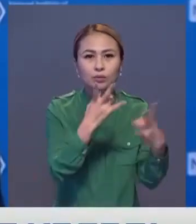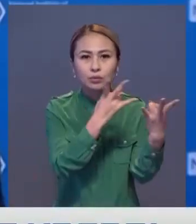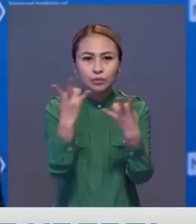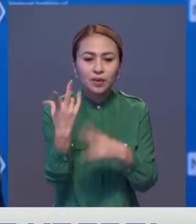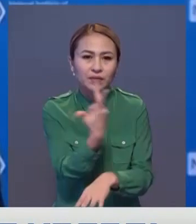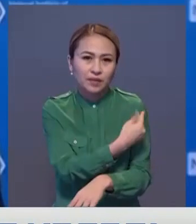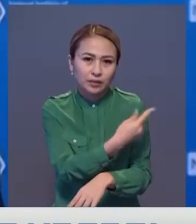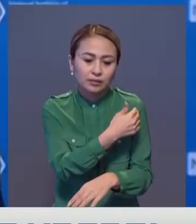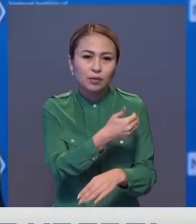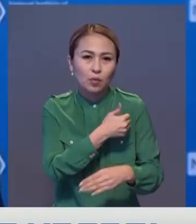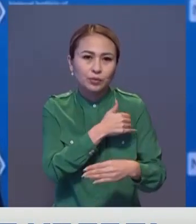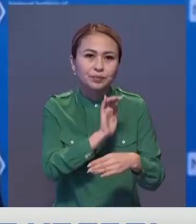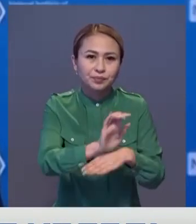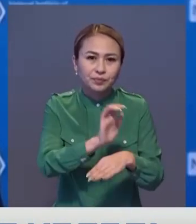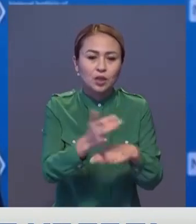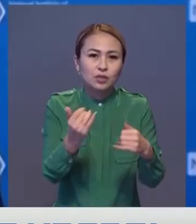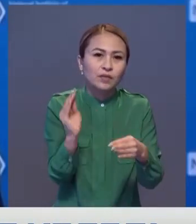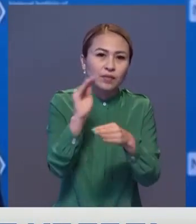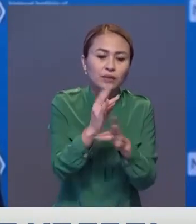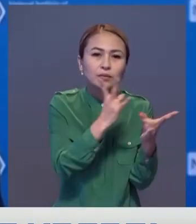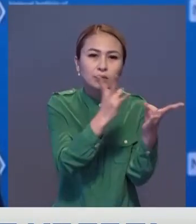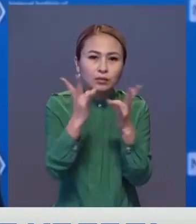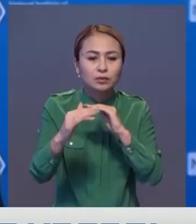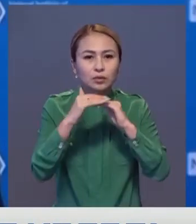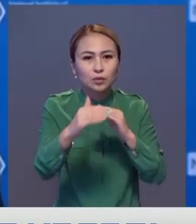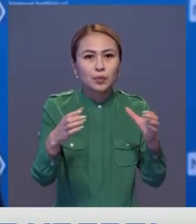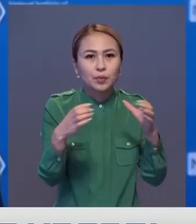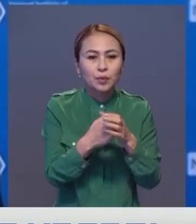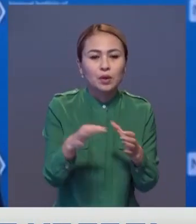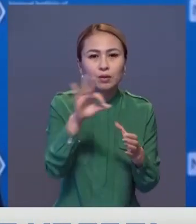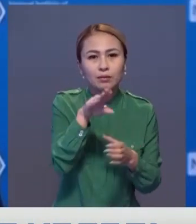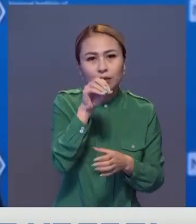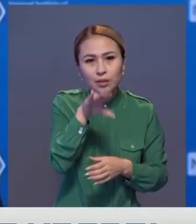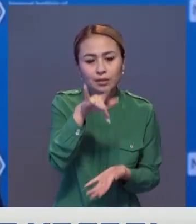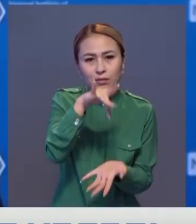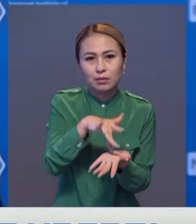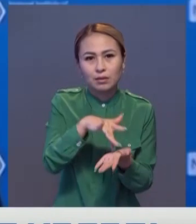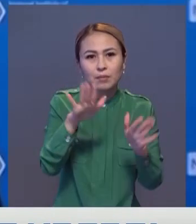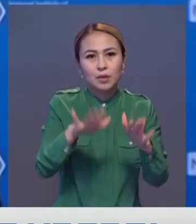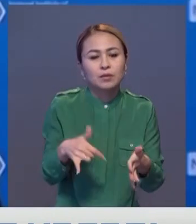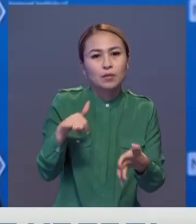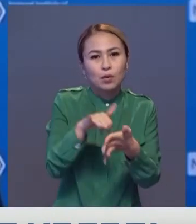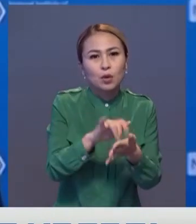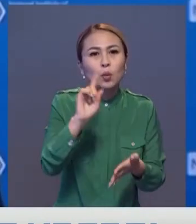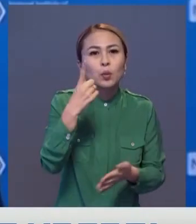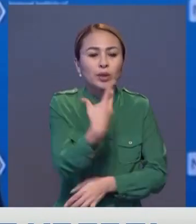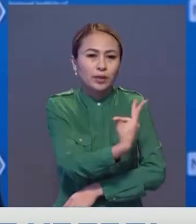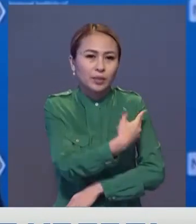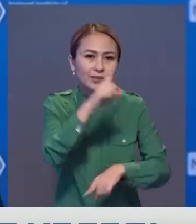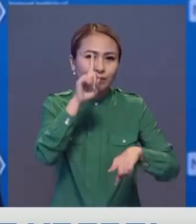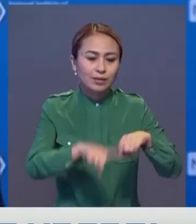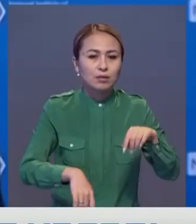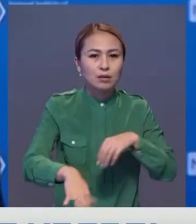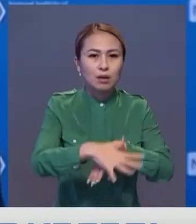көптеп шығаруға тырысудамыз. Сонымен қатар қажет елді мекендерге көшпелі тестілеу орталықтарын орнатудамыз. Өйткені екпе тез арада